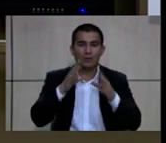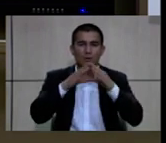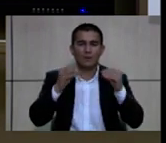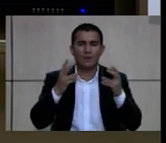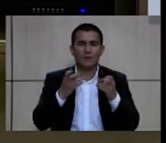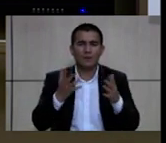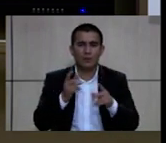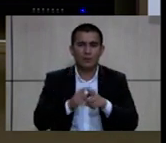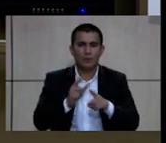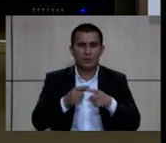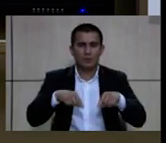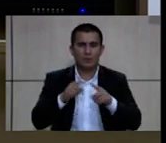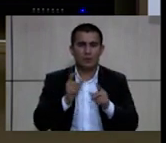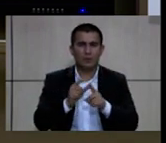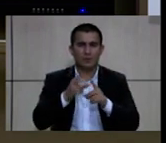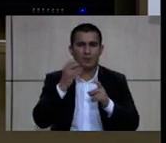qanday?